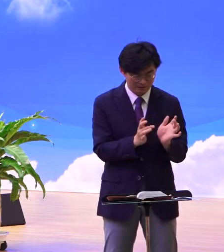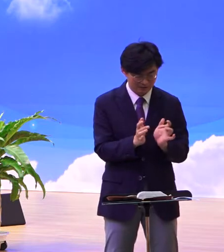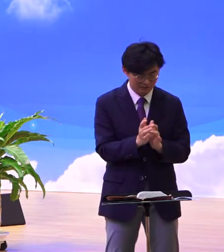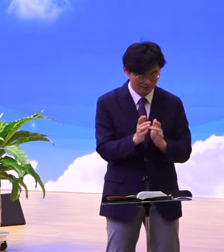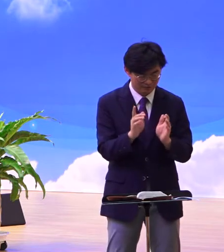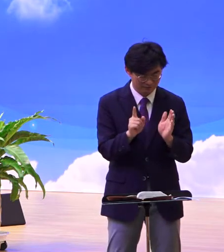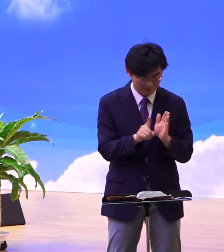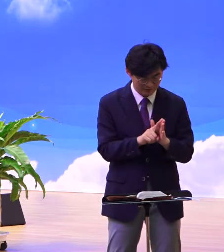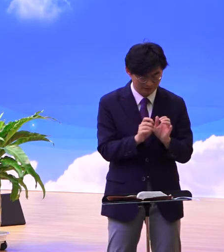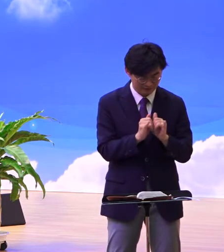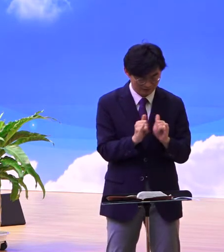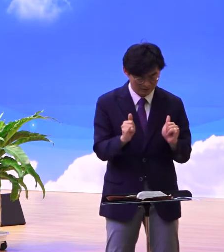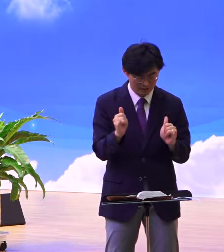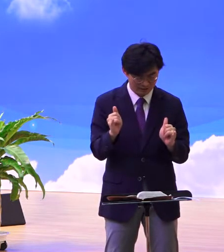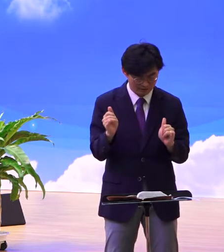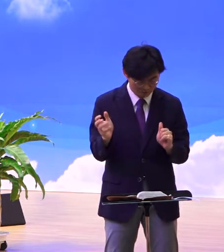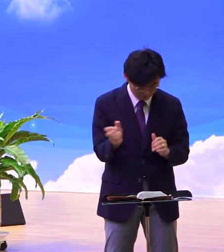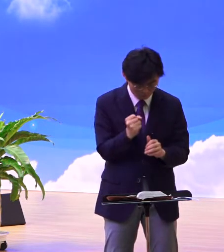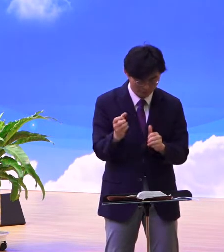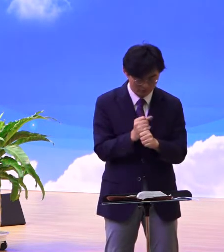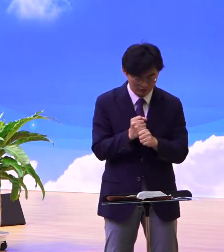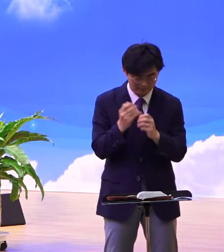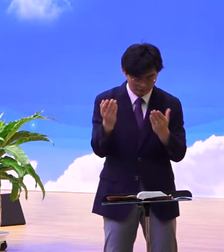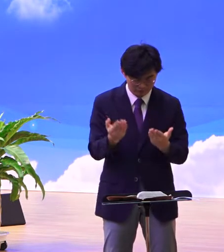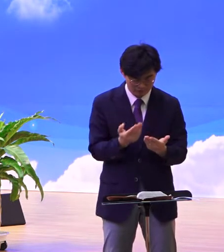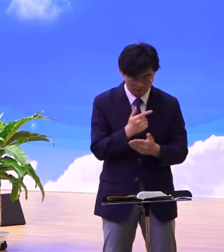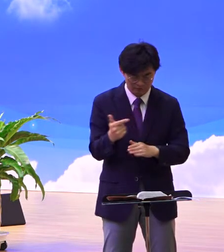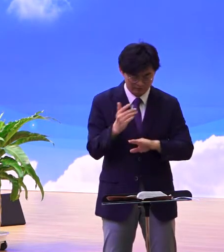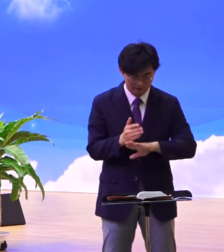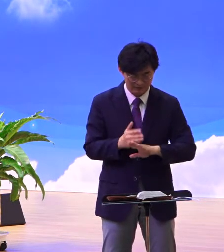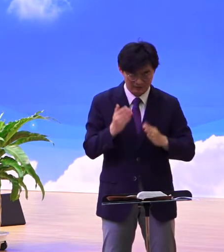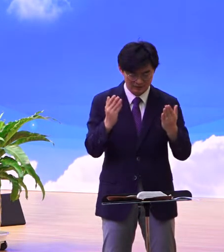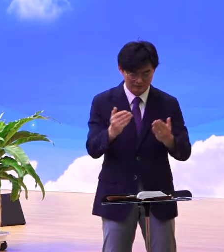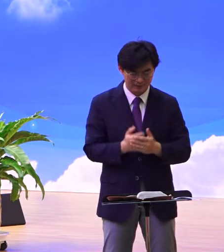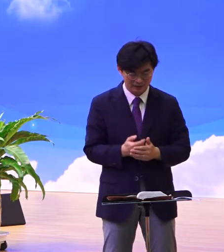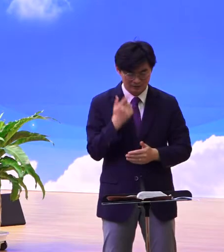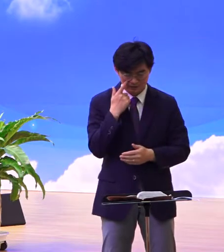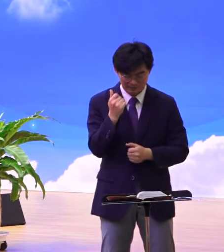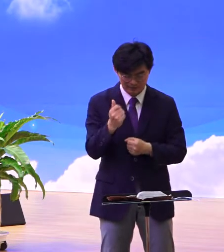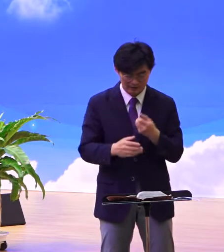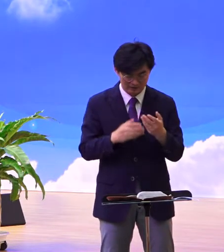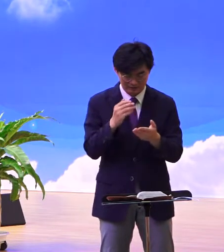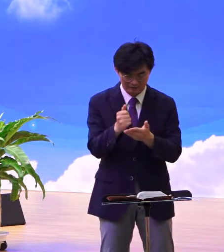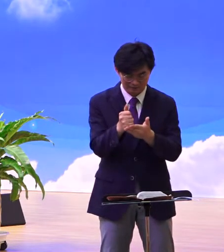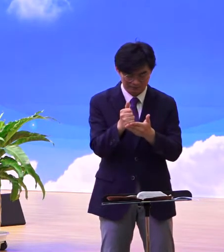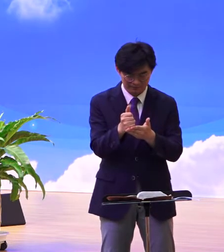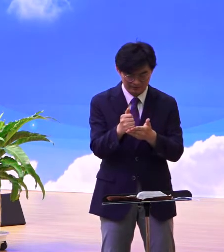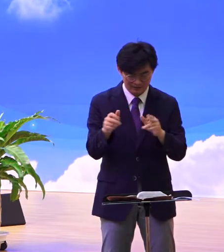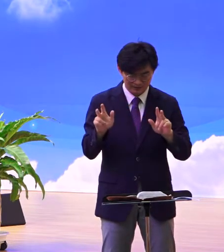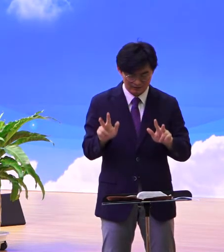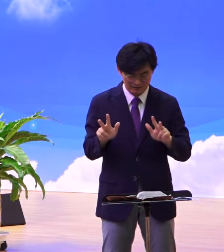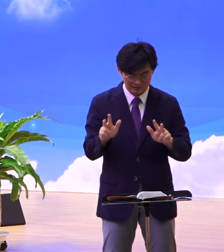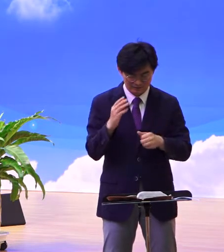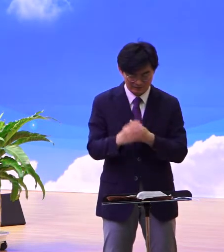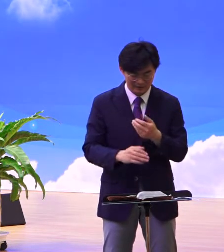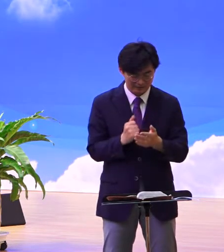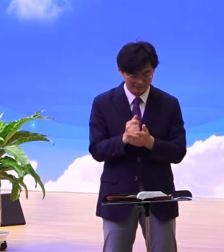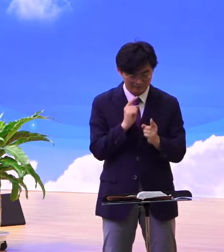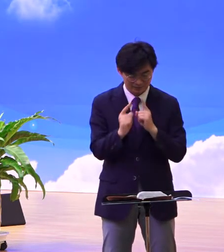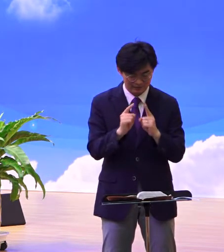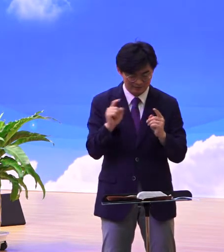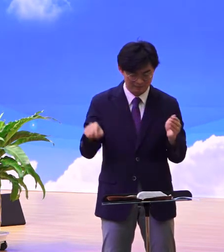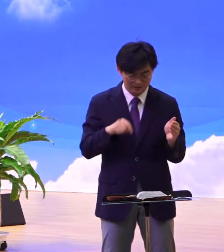믿음의 사람으로 살게 하신 것 감사합니다. 아버지 하나님, 이 시간 하나님의 말씀 앞에서